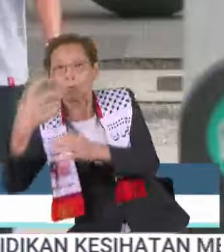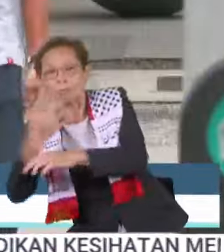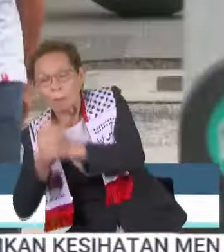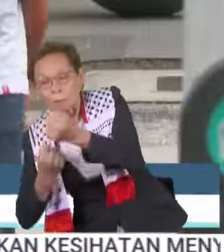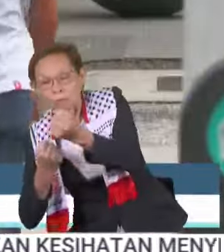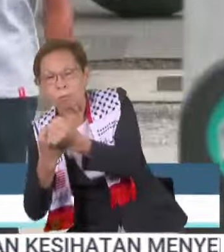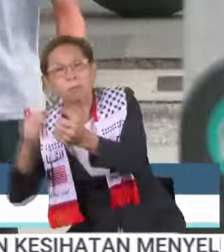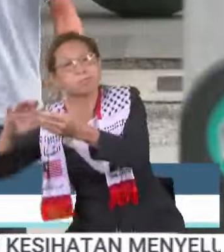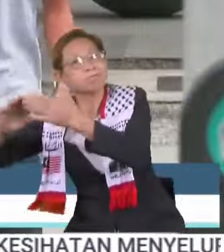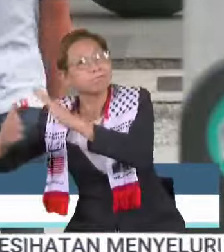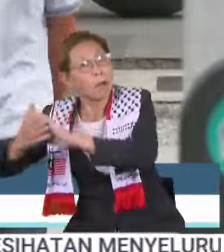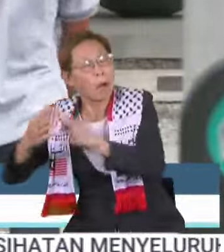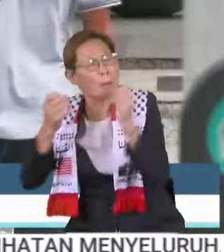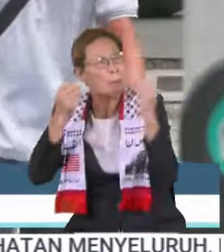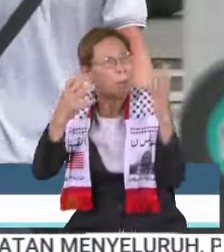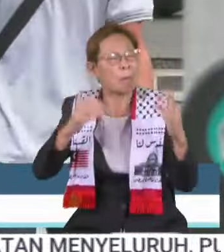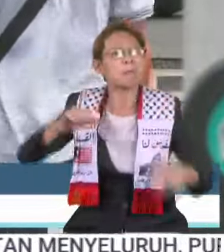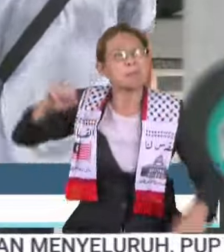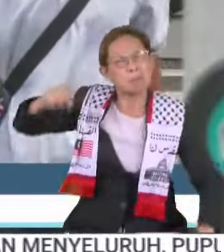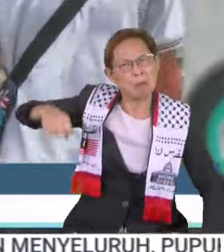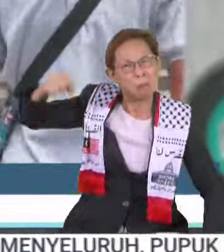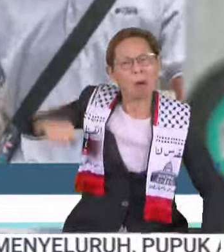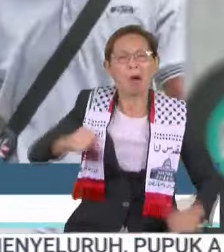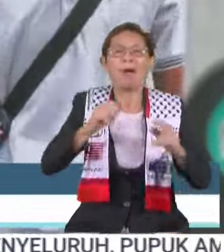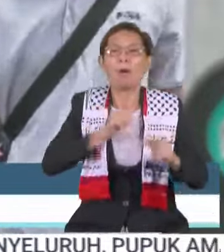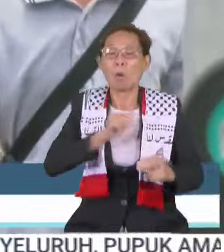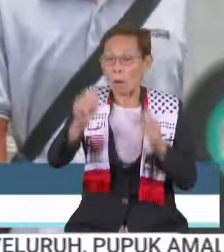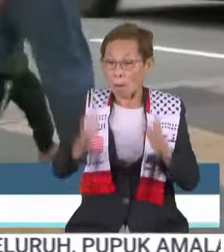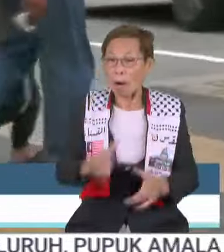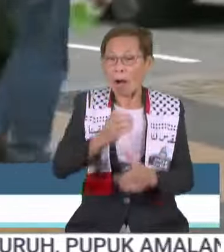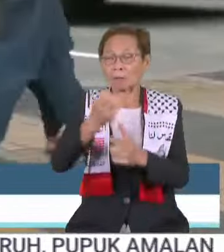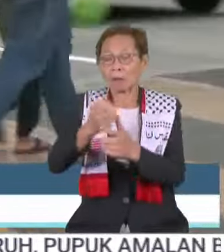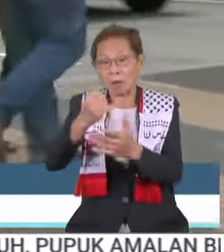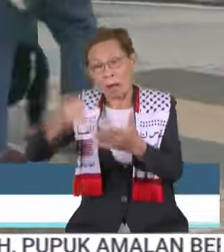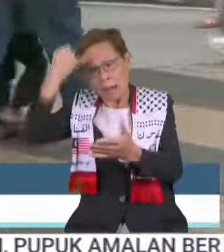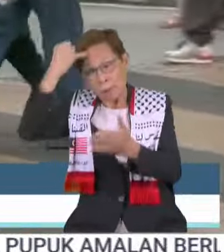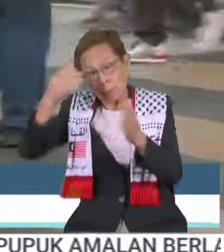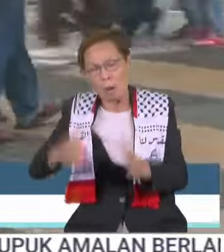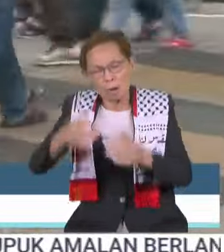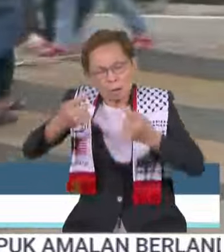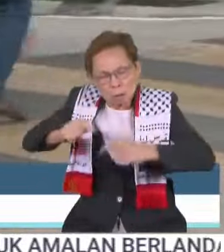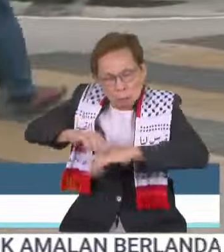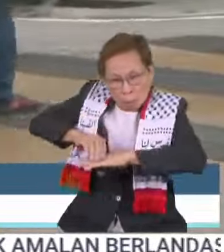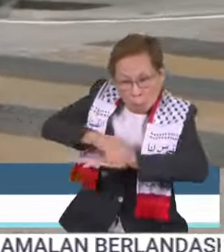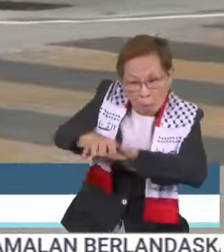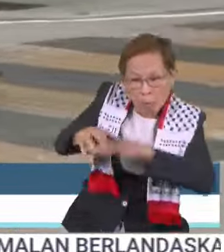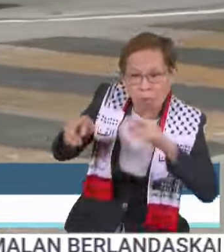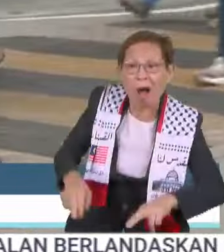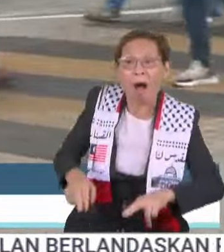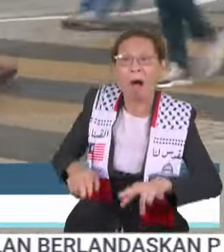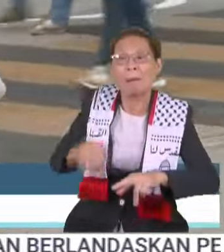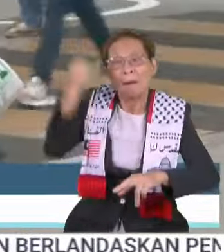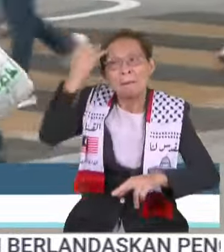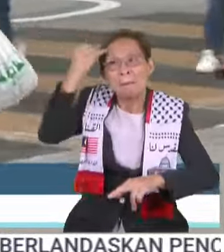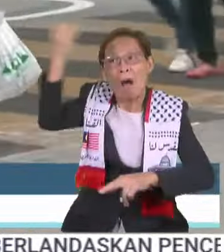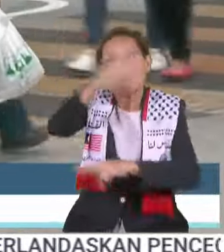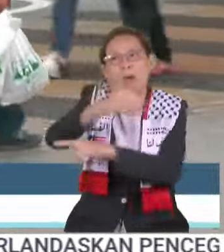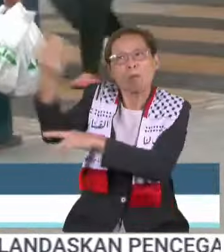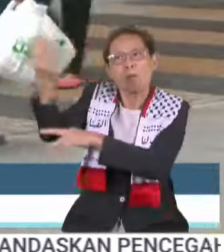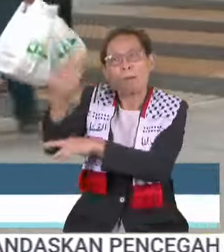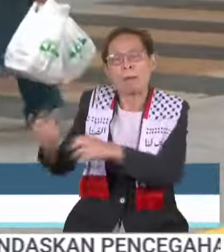sokongan masyarakat. Ramai yang mengaku sebagai agamawan atau ilmuwan dan cuba mempengaruhi rakyat dengan menyampaikan pendapat dan